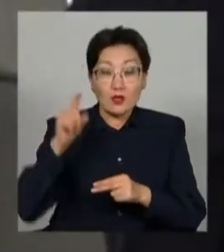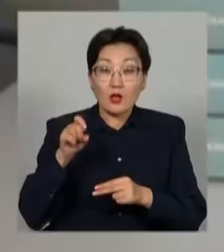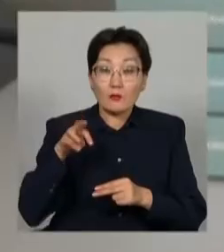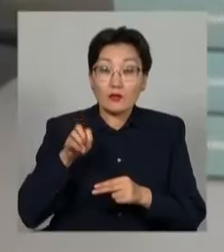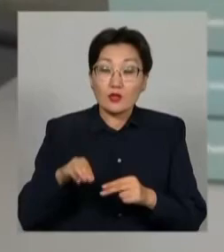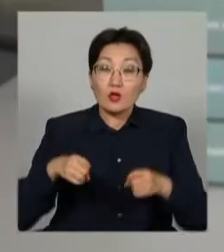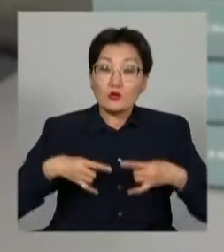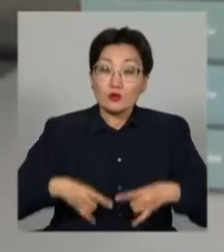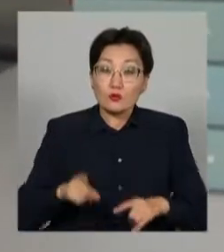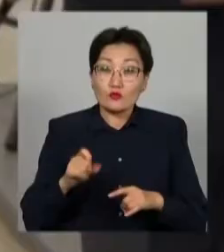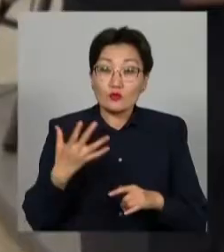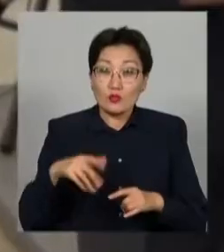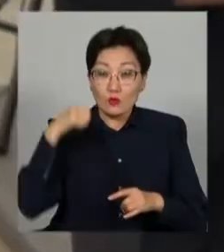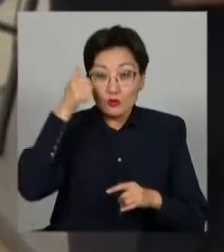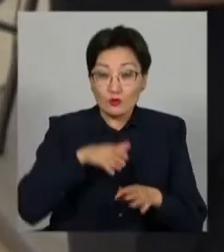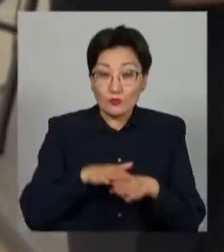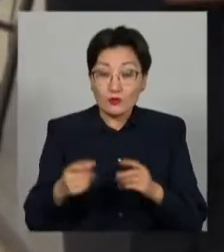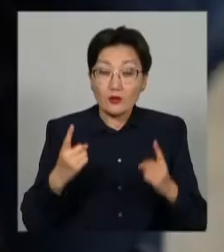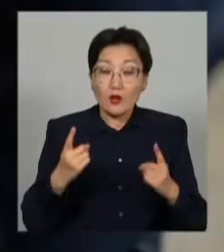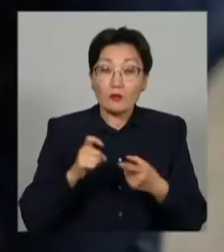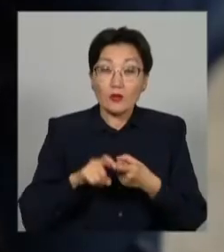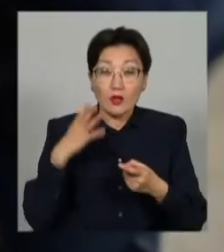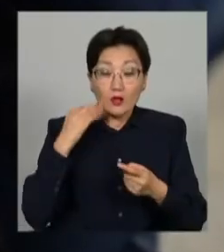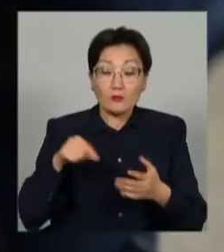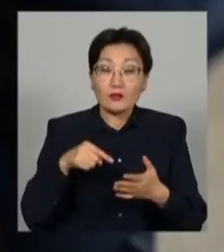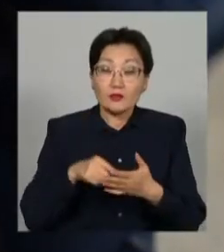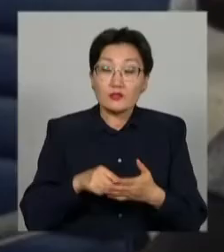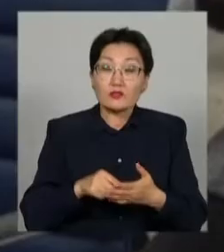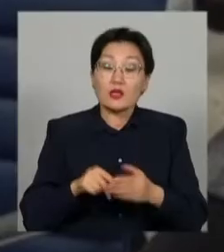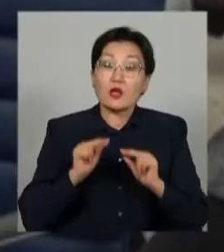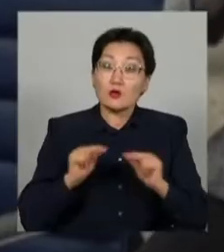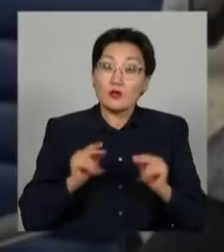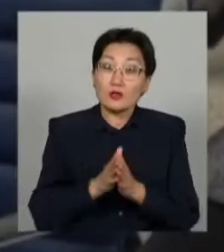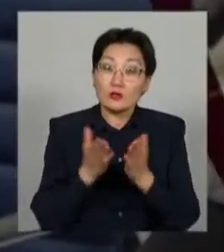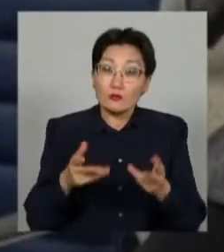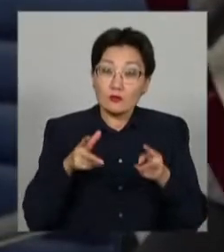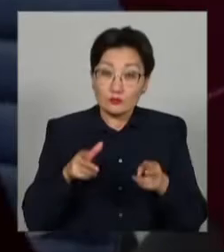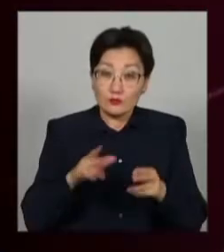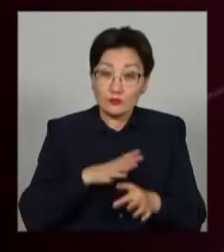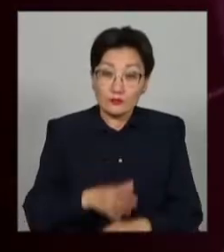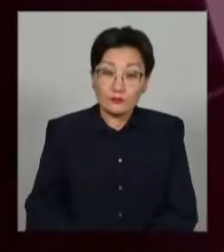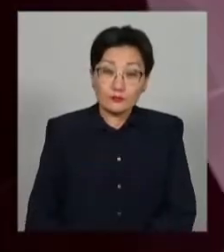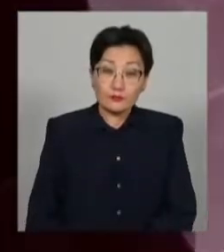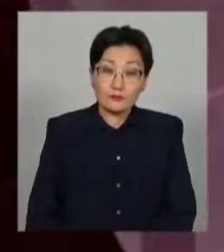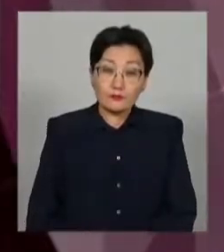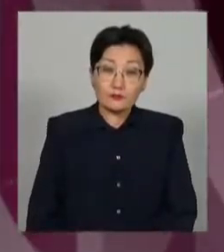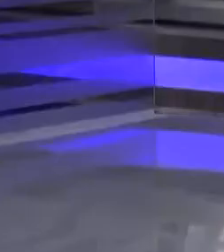Байтұрсынұлының туғанына 150 жыл. Мерейтойға орай Алматыда ұлт ұстазы кітабының тұсаукесері өтті.